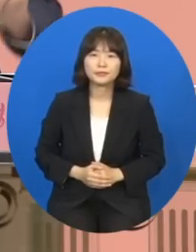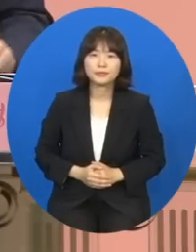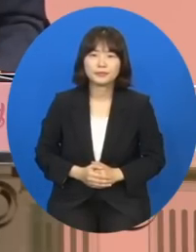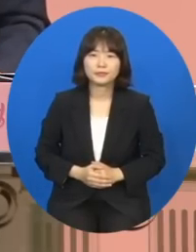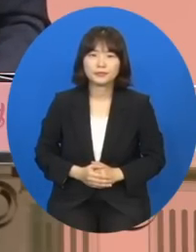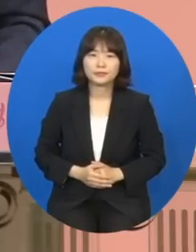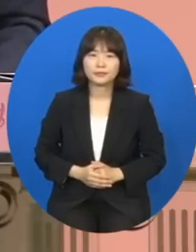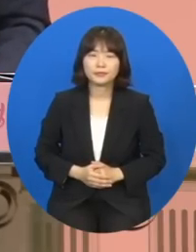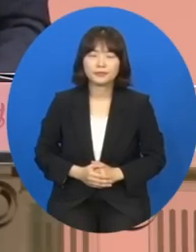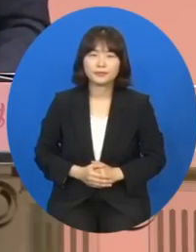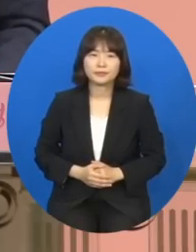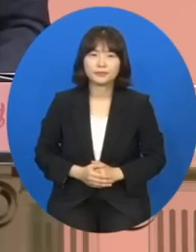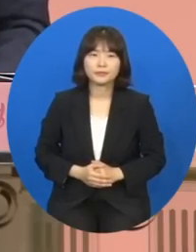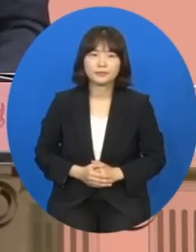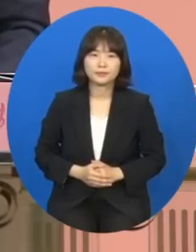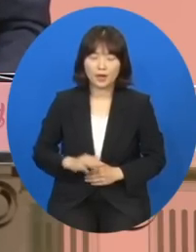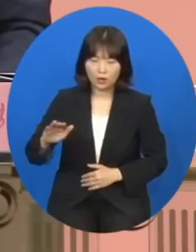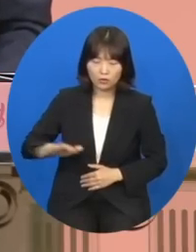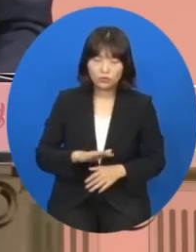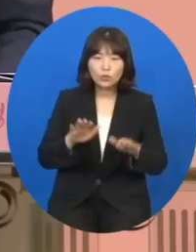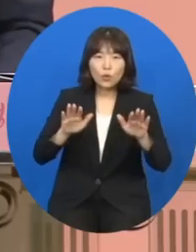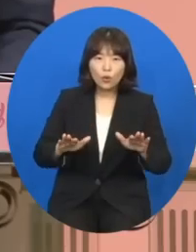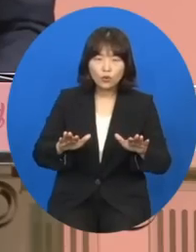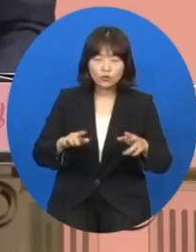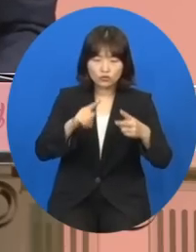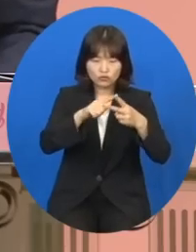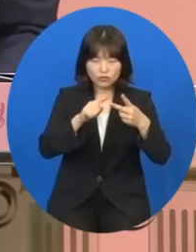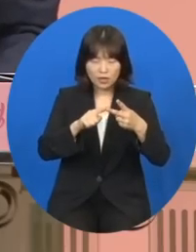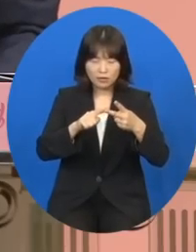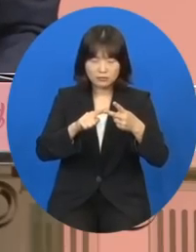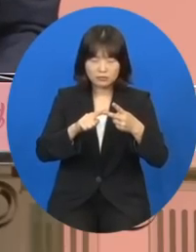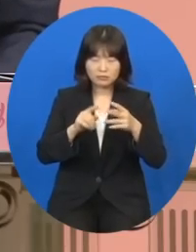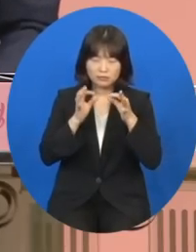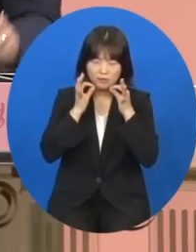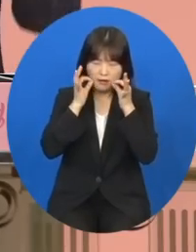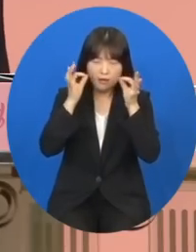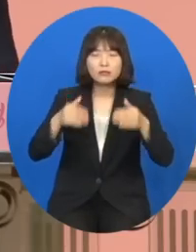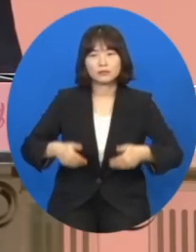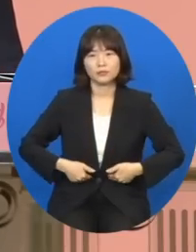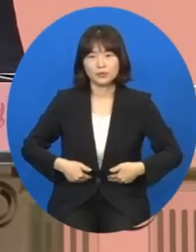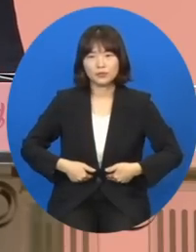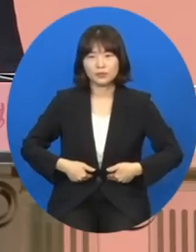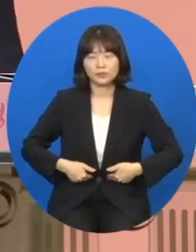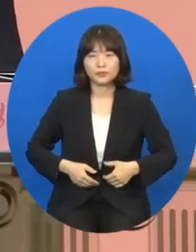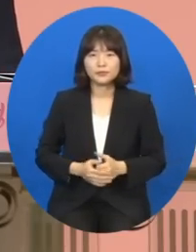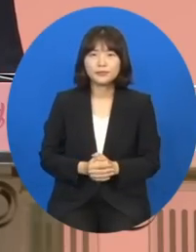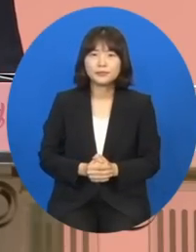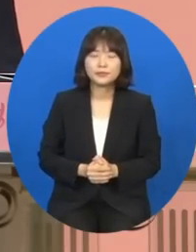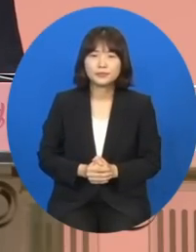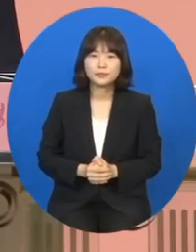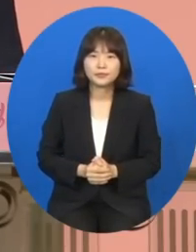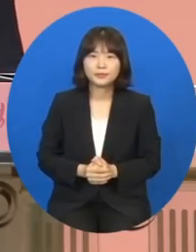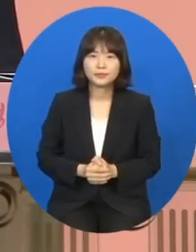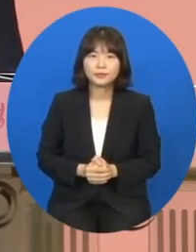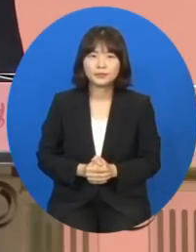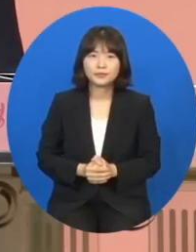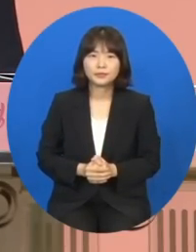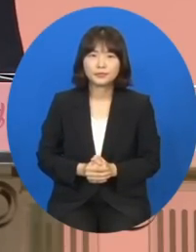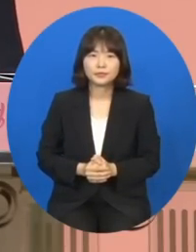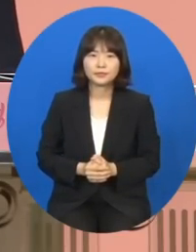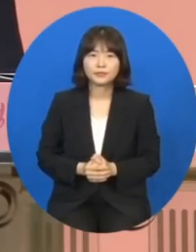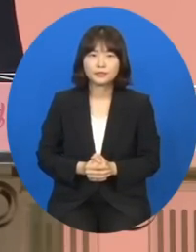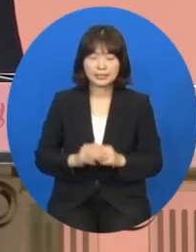출생 스트레 우리는 오늘날 두가지가 간절히 필요합니다 a typo 메이킹 mw 이